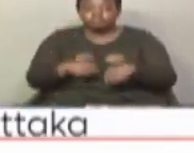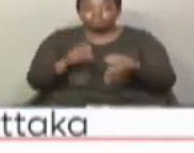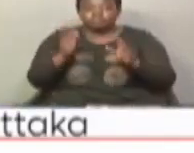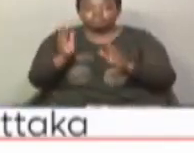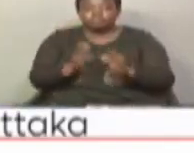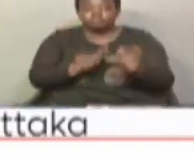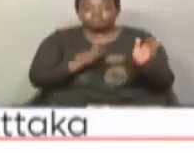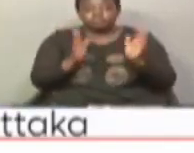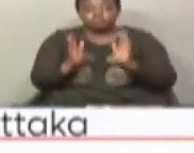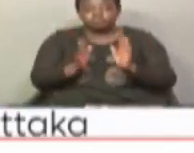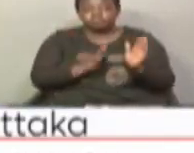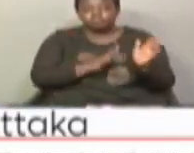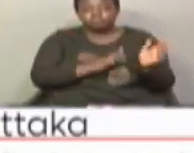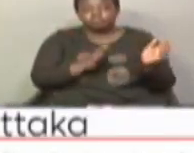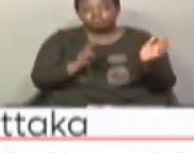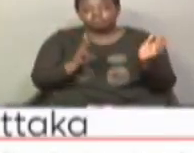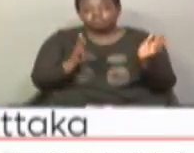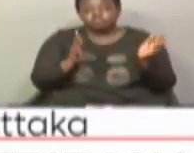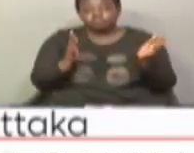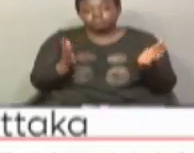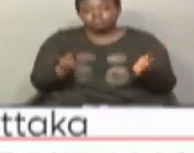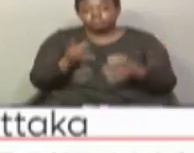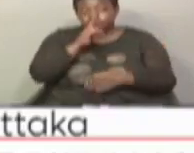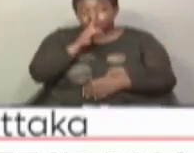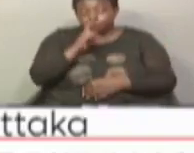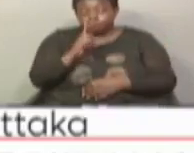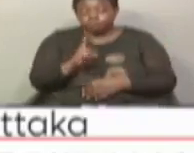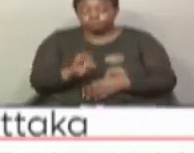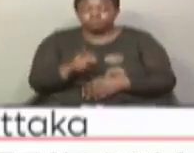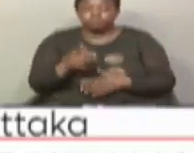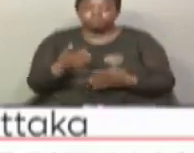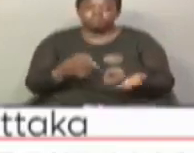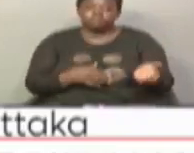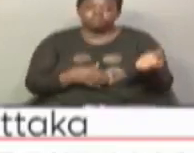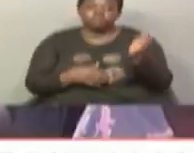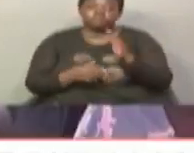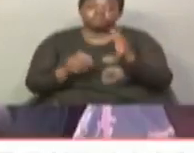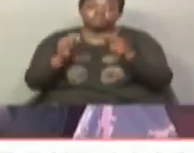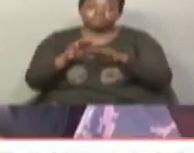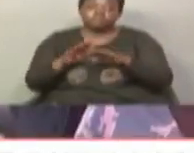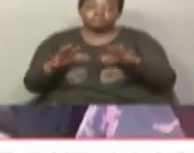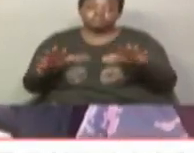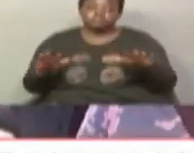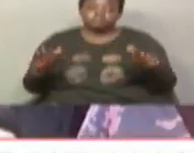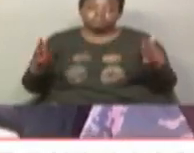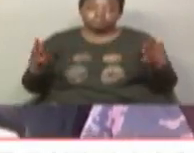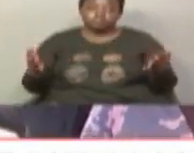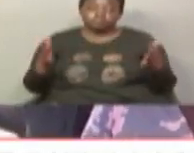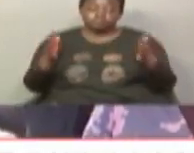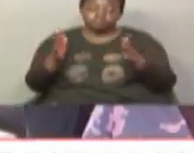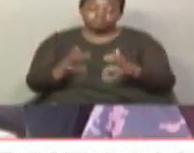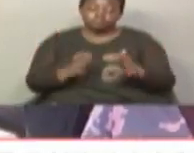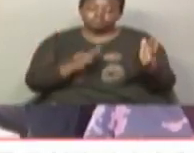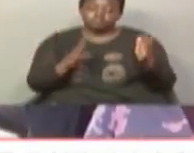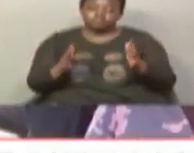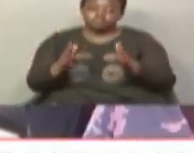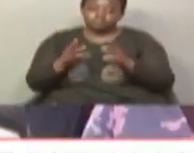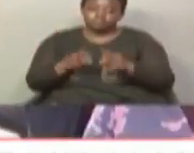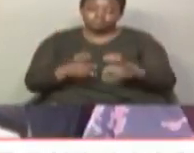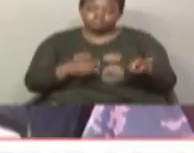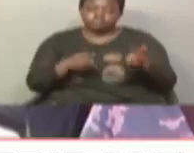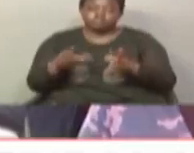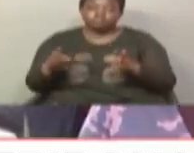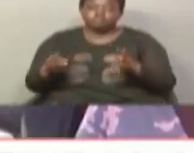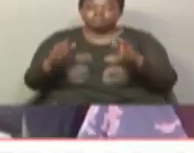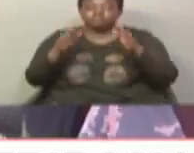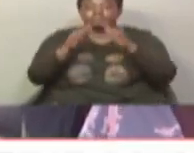enteekateeka ezojja okukola odale n'okubaza ku bibanja byammwe inanodale mana State House